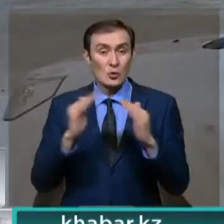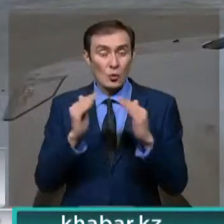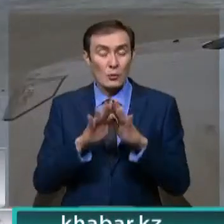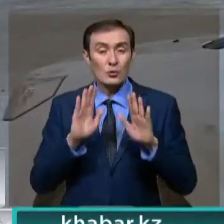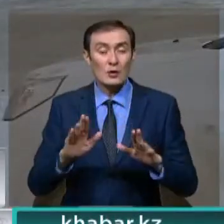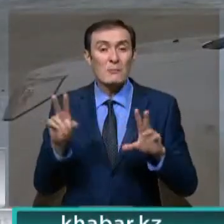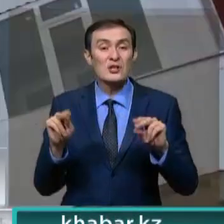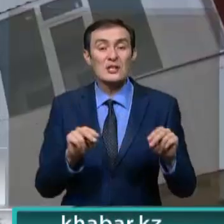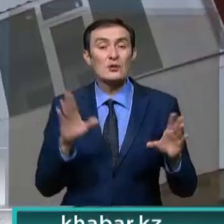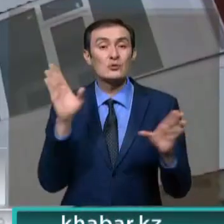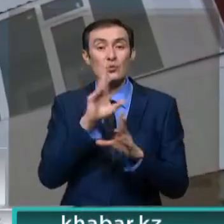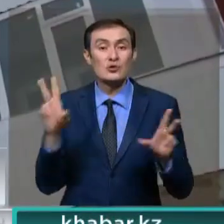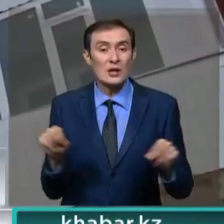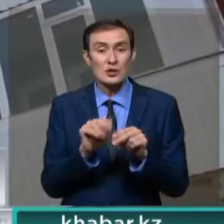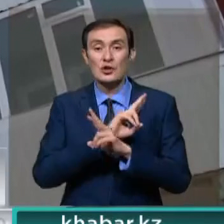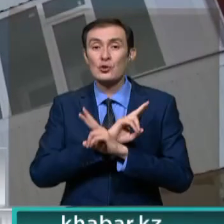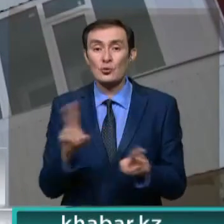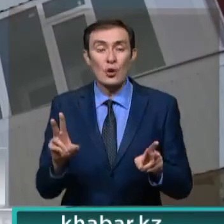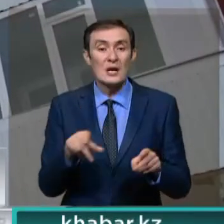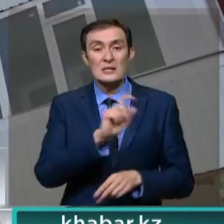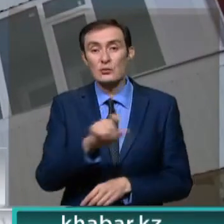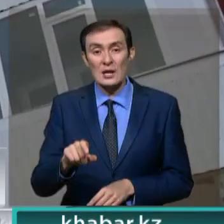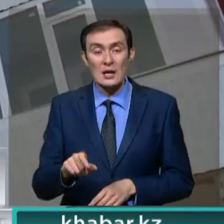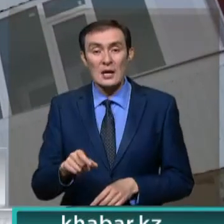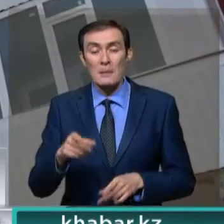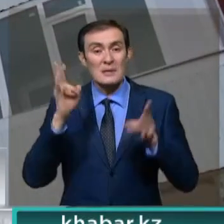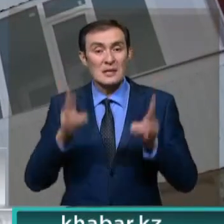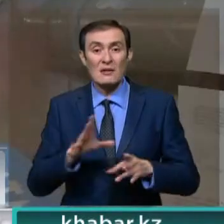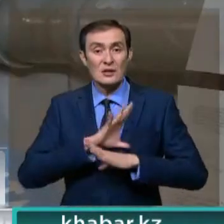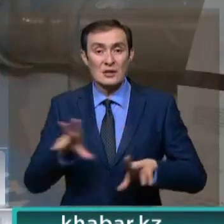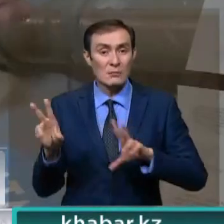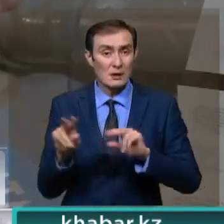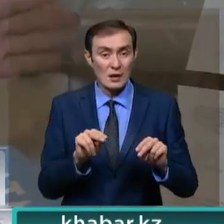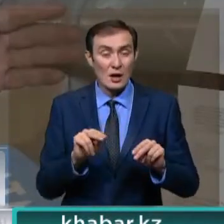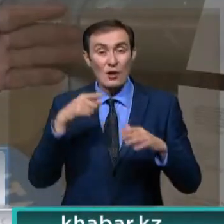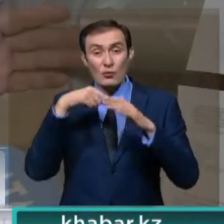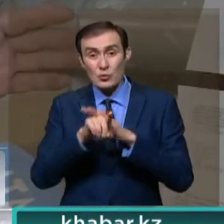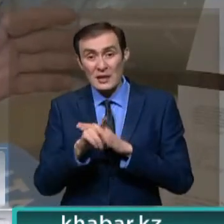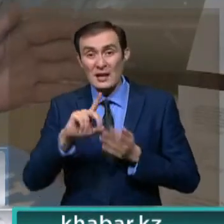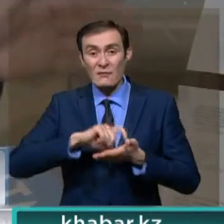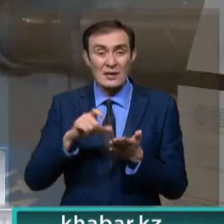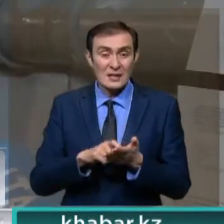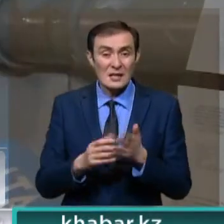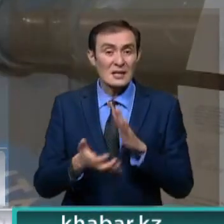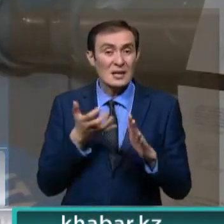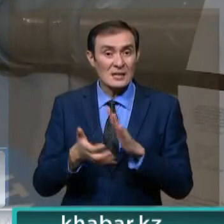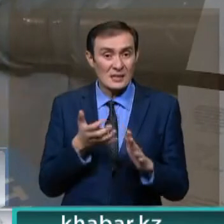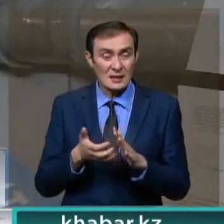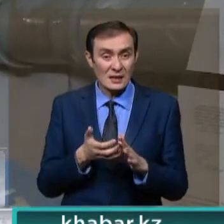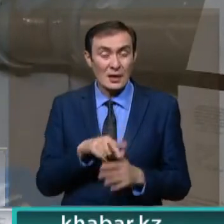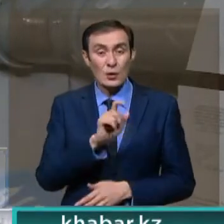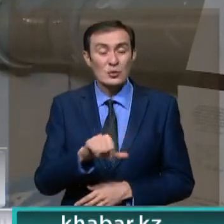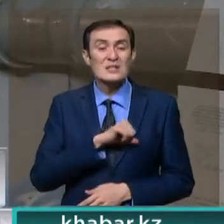только по счастливой случайности никто из местных жителей ни разу не пострадал. Внутри квартирные недочеты, это